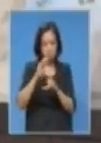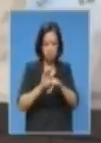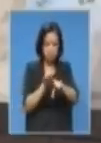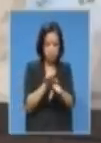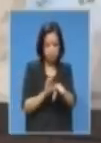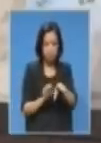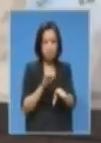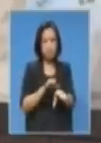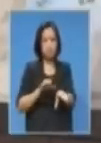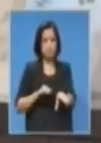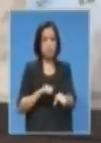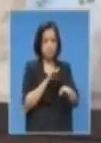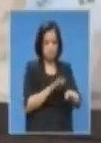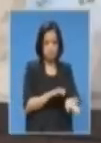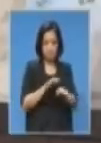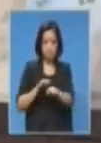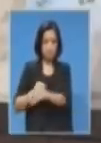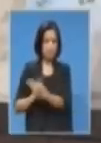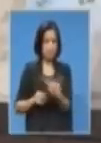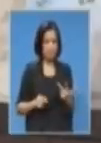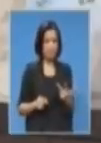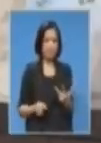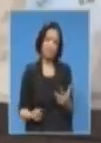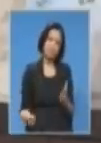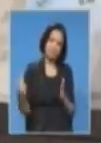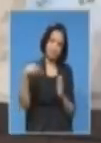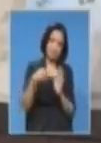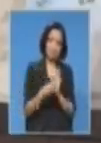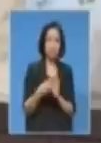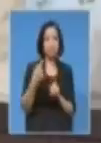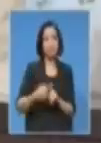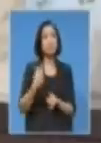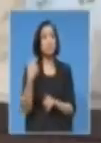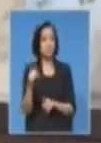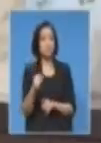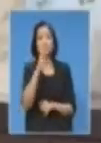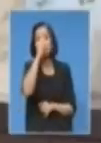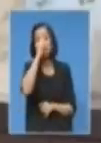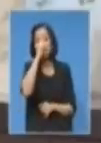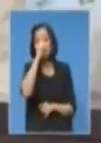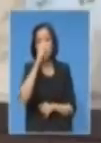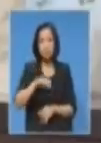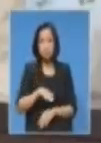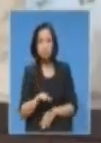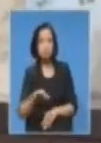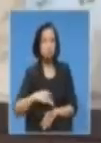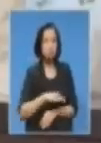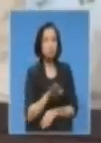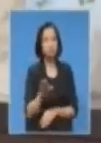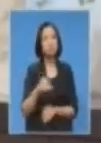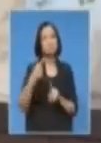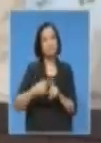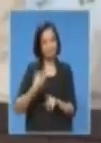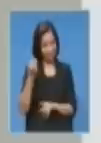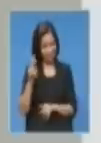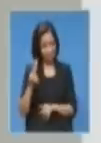บวนแรกนั้นก็จะเดินทางถึงกรุงเทพมหานครในเดือนตุลาคมแล้วก็จะมีการทดลองวิ่งในวันเฉลิมพระชนมพรรษาในเดือนธันว